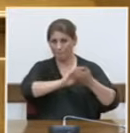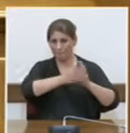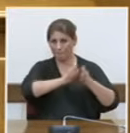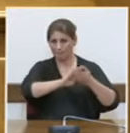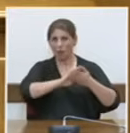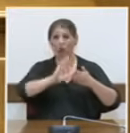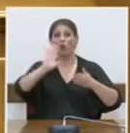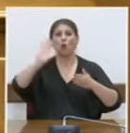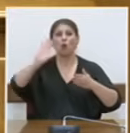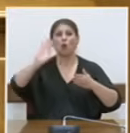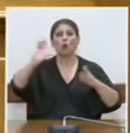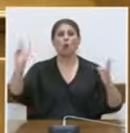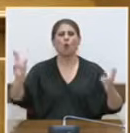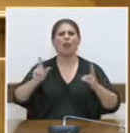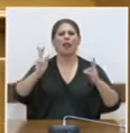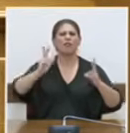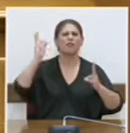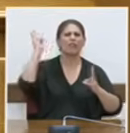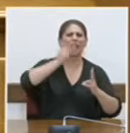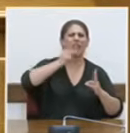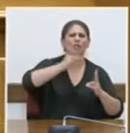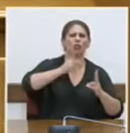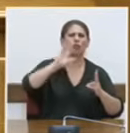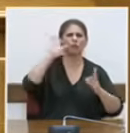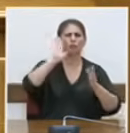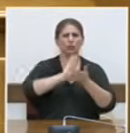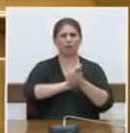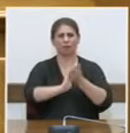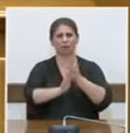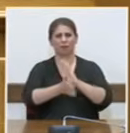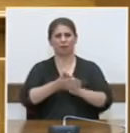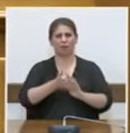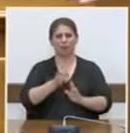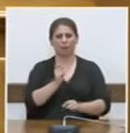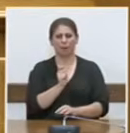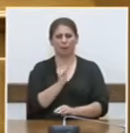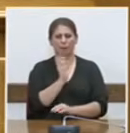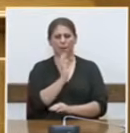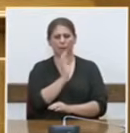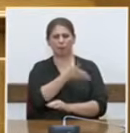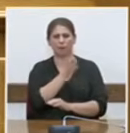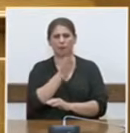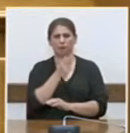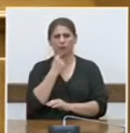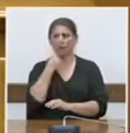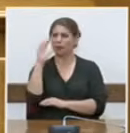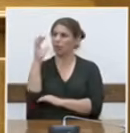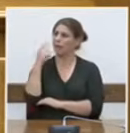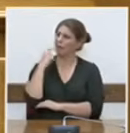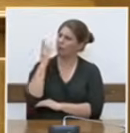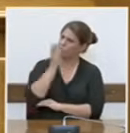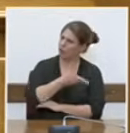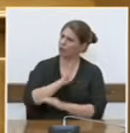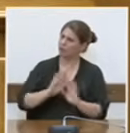πλημέλημα πλέον έχουν. Δεν τιμωρούνται ποινικά. Ένα προστηματάκι βάζει ο Σκρέκας, βγαίνει στα κανάλια, λέει έβαλα πρόστιμα, είμαι καλά, εγώ κυνηγάω,